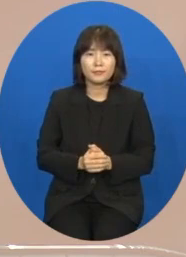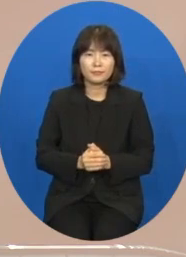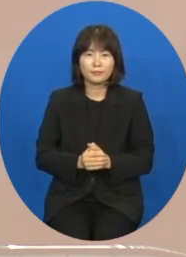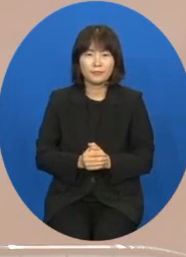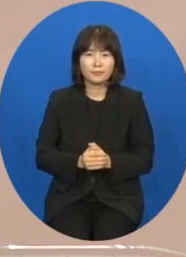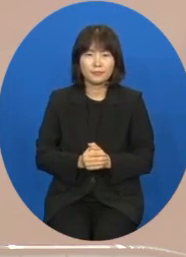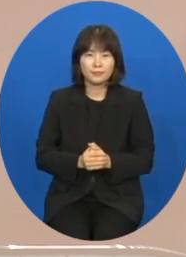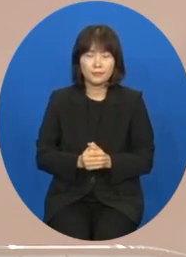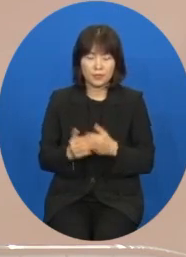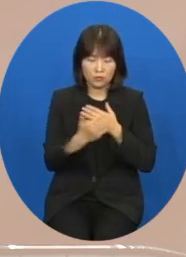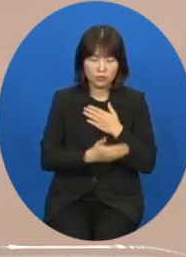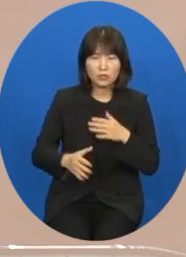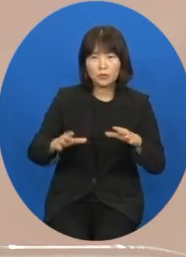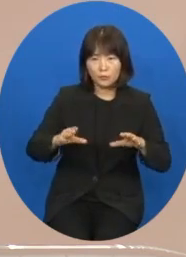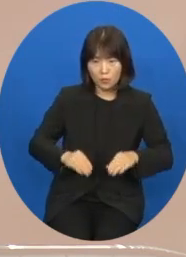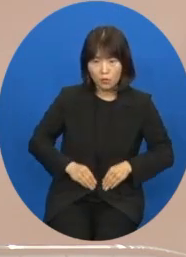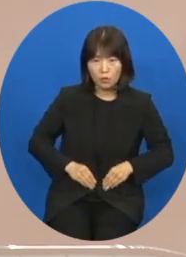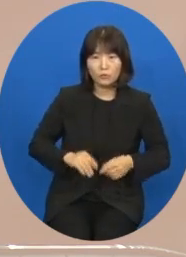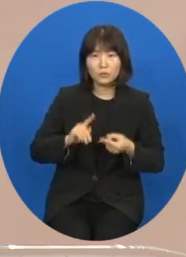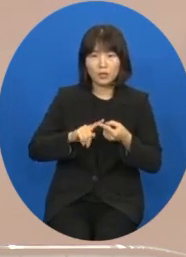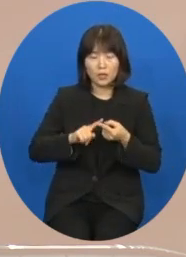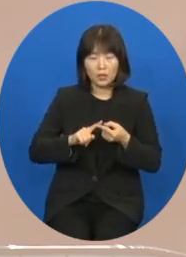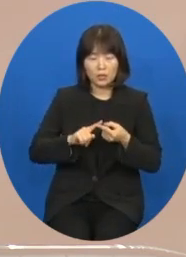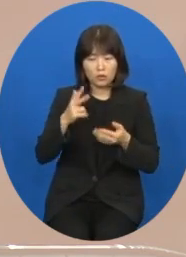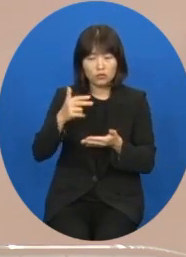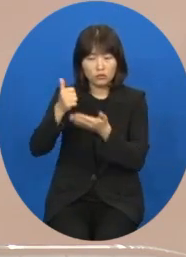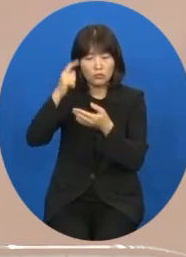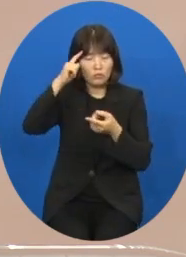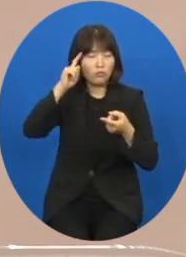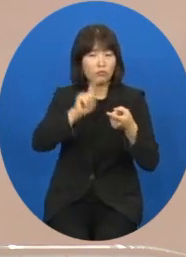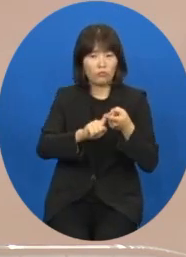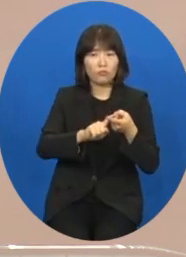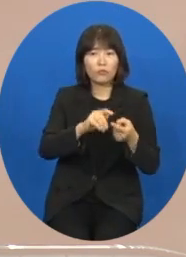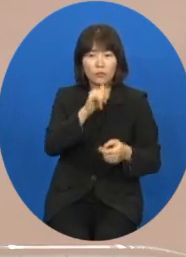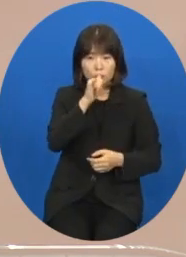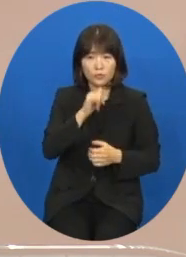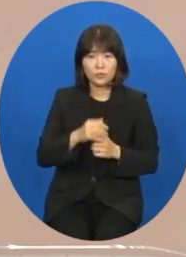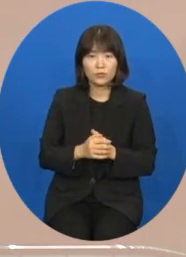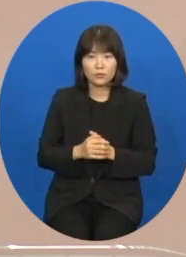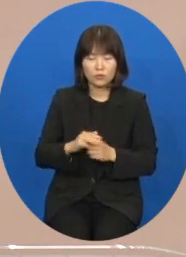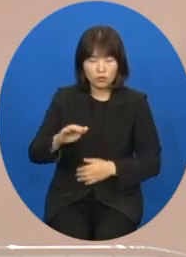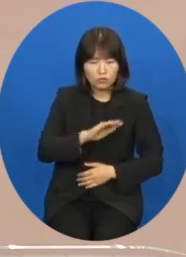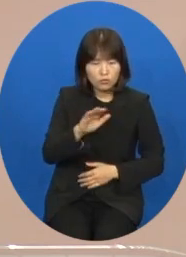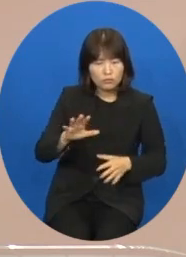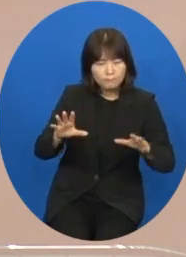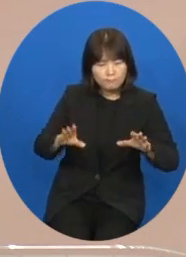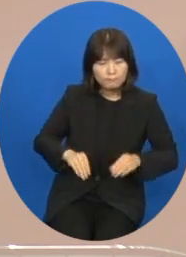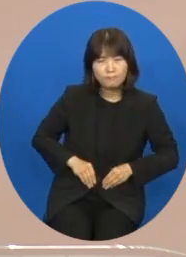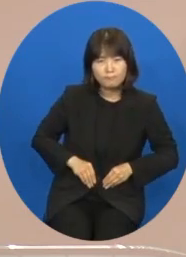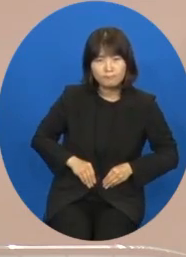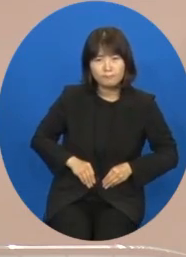우리의 육신의 배고픔에 대해서도 주님은 관심이 있으세요. 우리를 줄이고 목마른 가운데 구원해 주시는